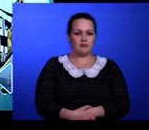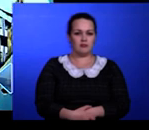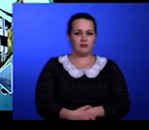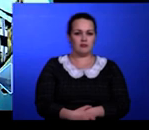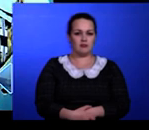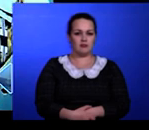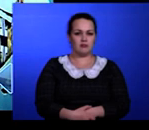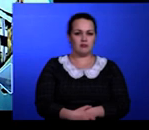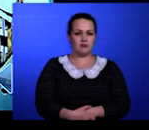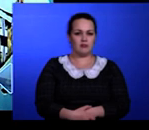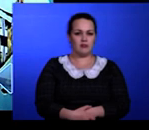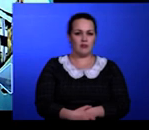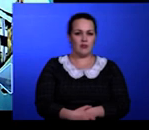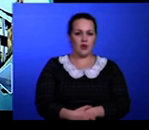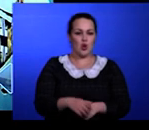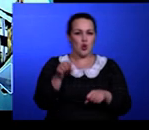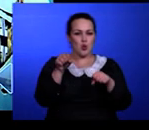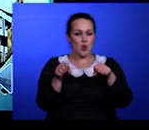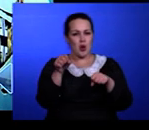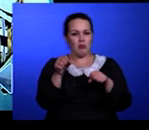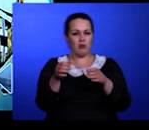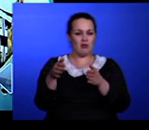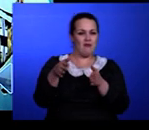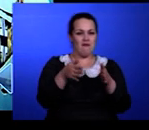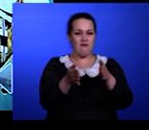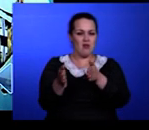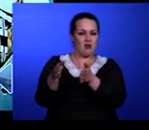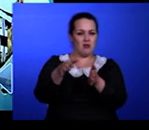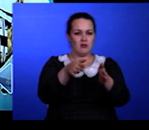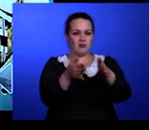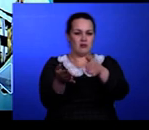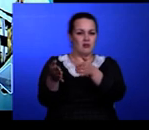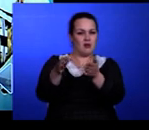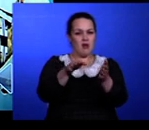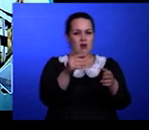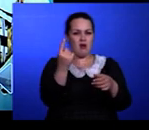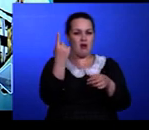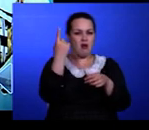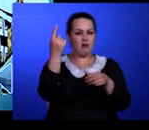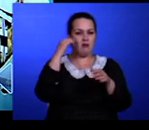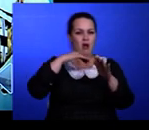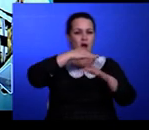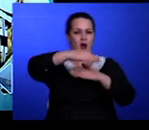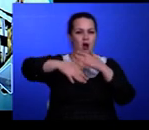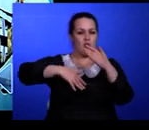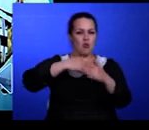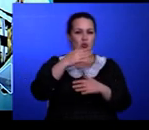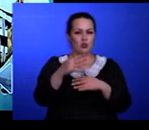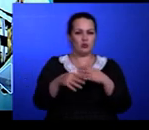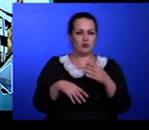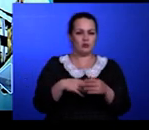штурмовики и все вились над дорогой один из них внезапно окутался дымом и